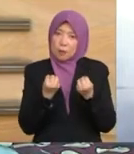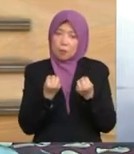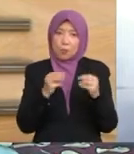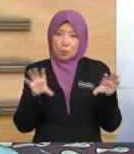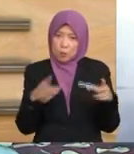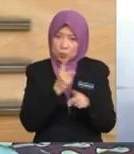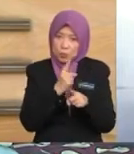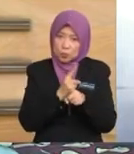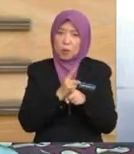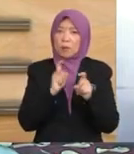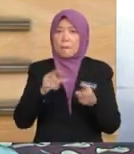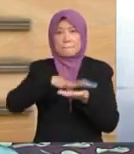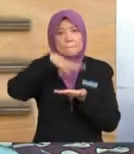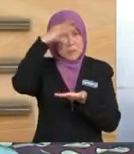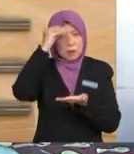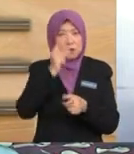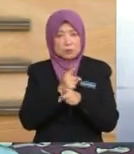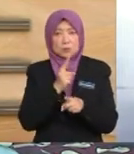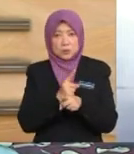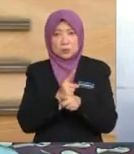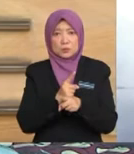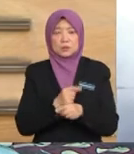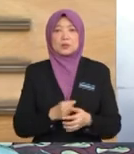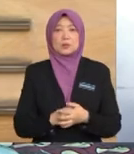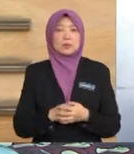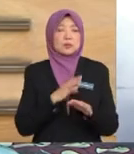tak? Wah, cikgu. Jadi betul lah. Tak sama masa.